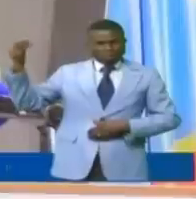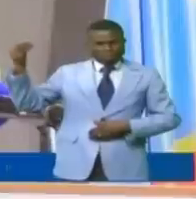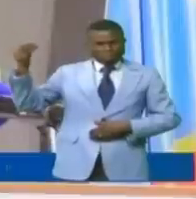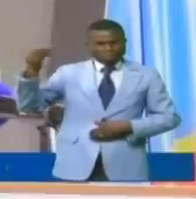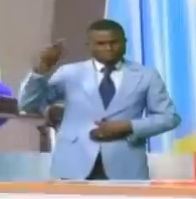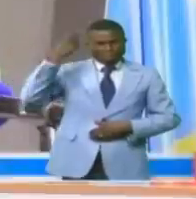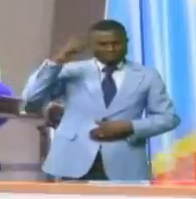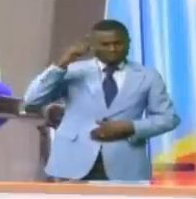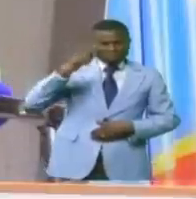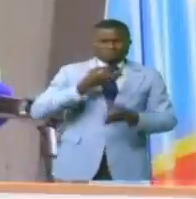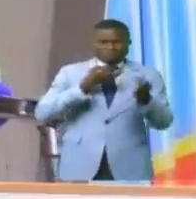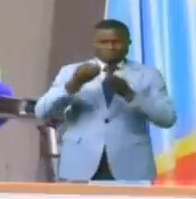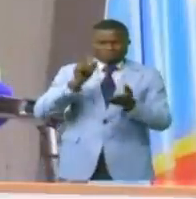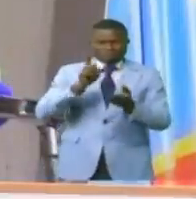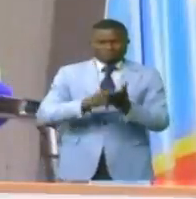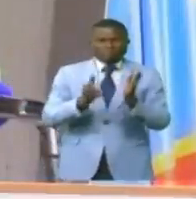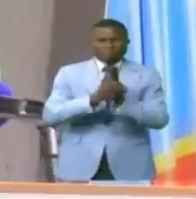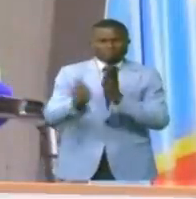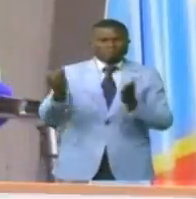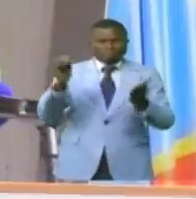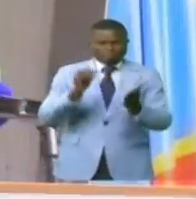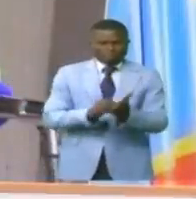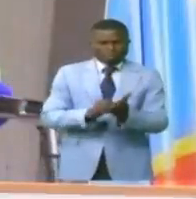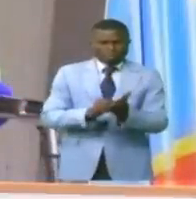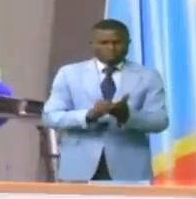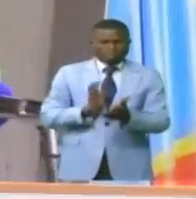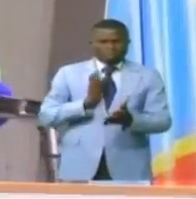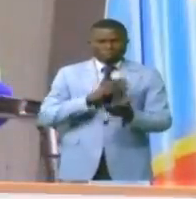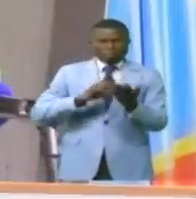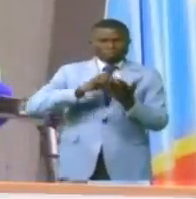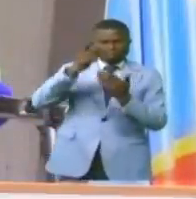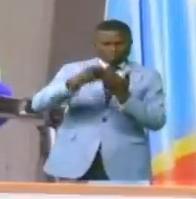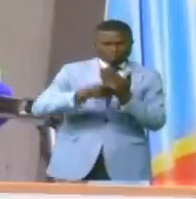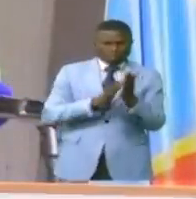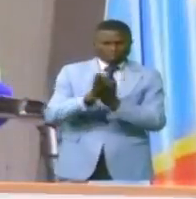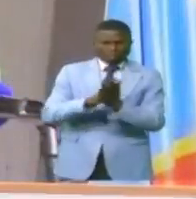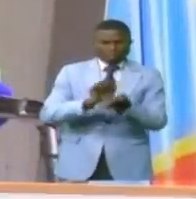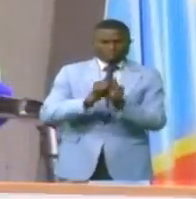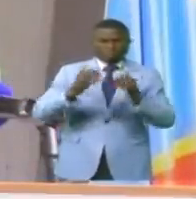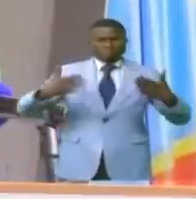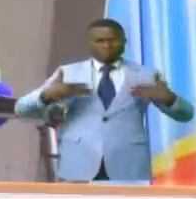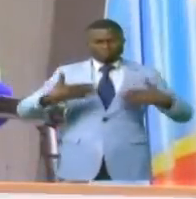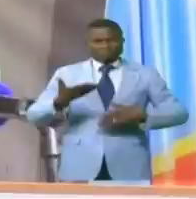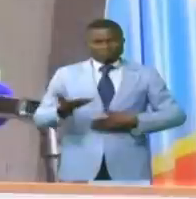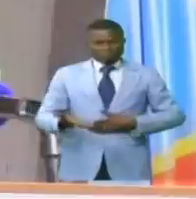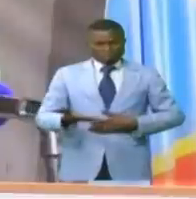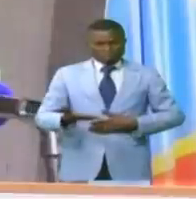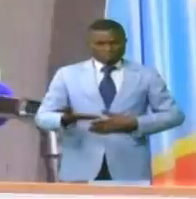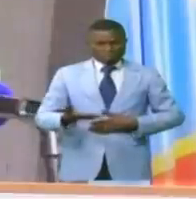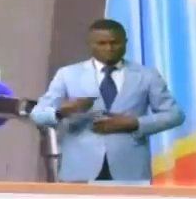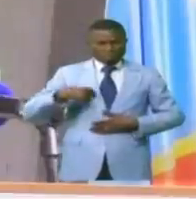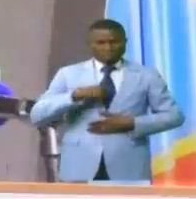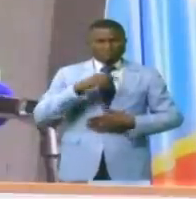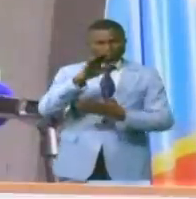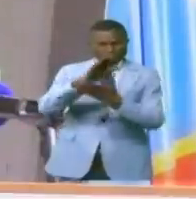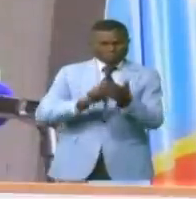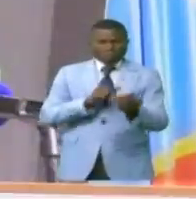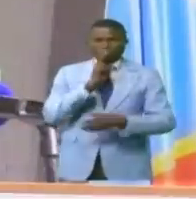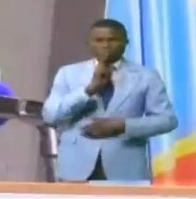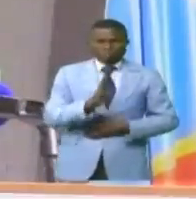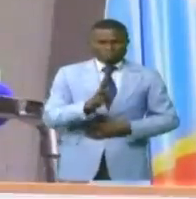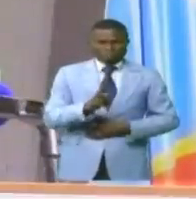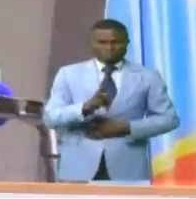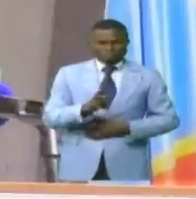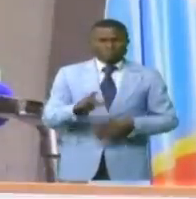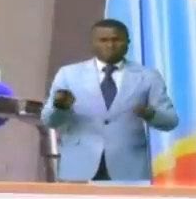la redéfinition et la requalification de notre programme lié au climat. Et nous croyons qu'il en